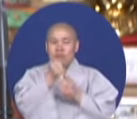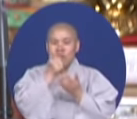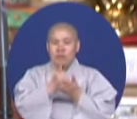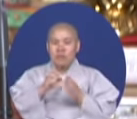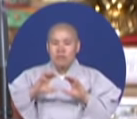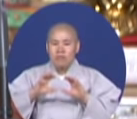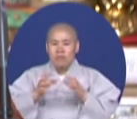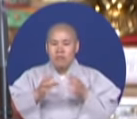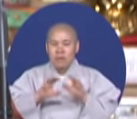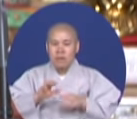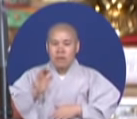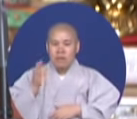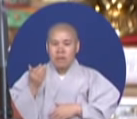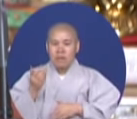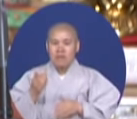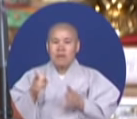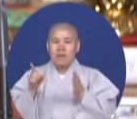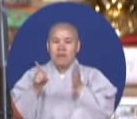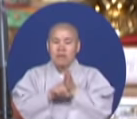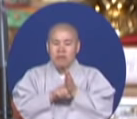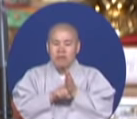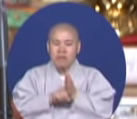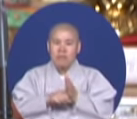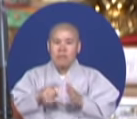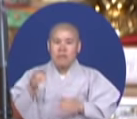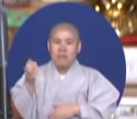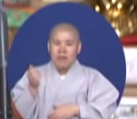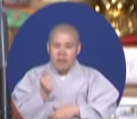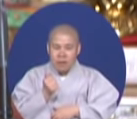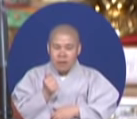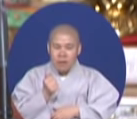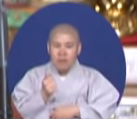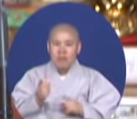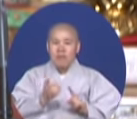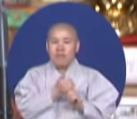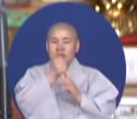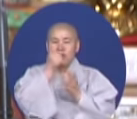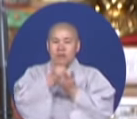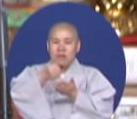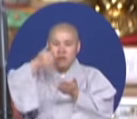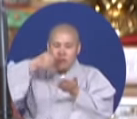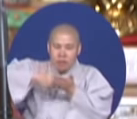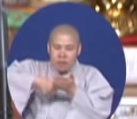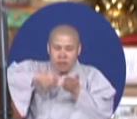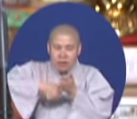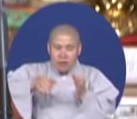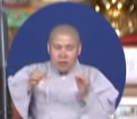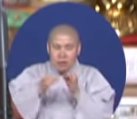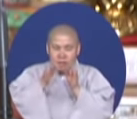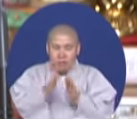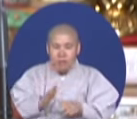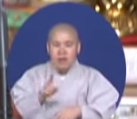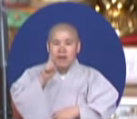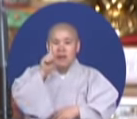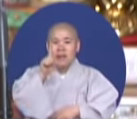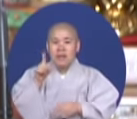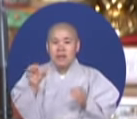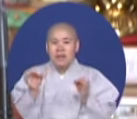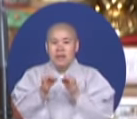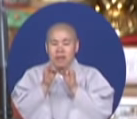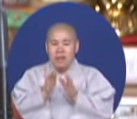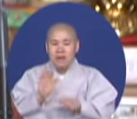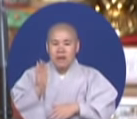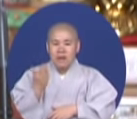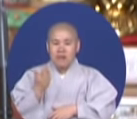그러니까 신심 한번 탁 내서 부처님께 절 한번 하는 순간이 그게 일찰나인데